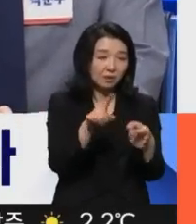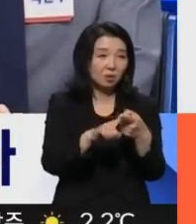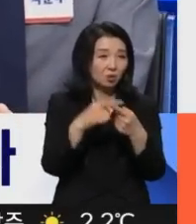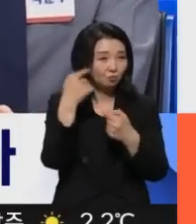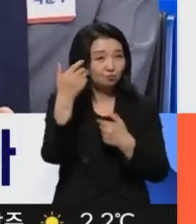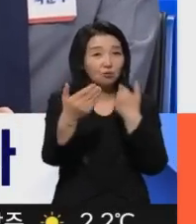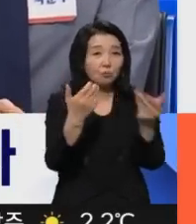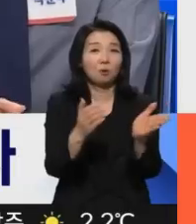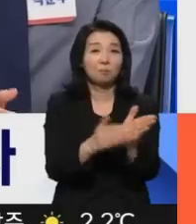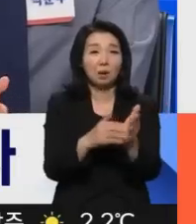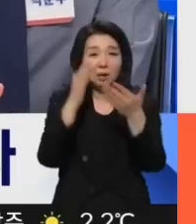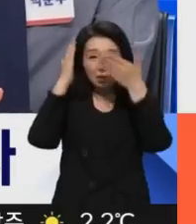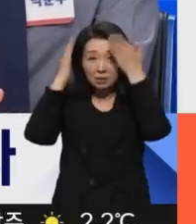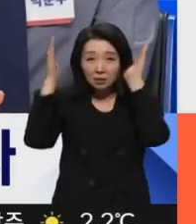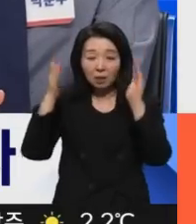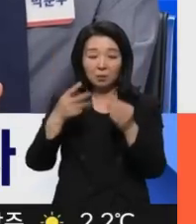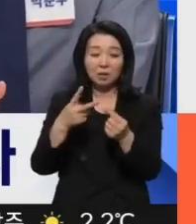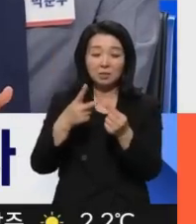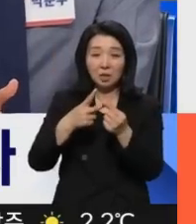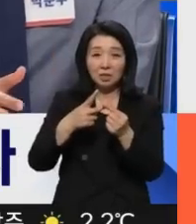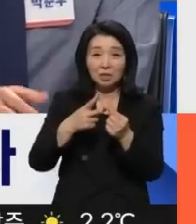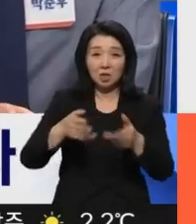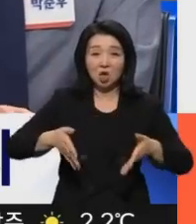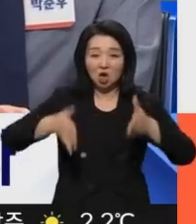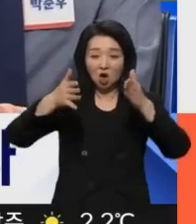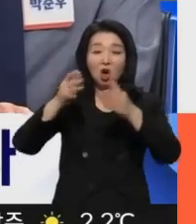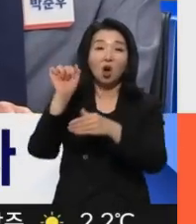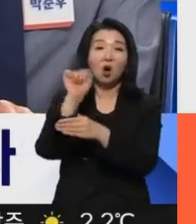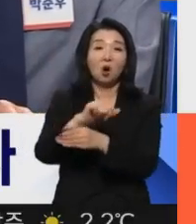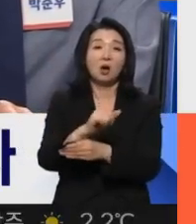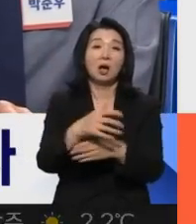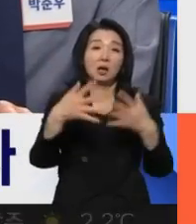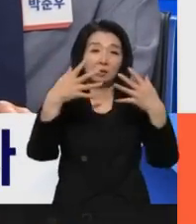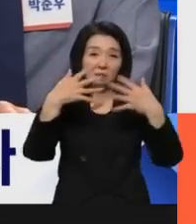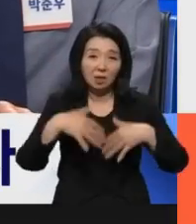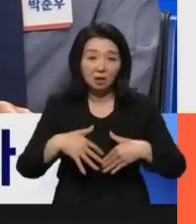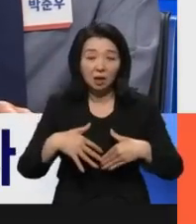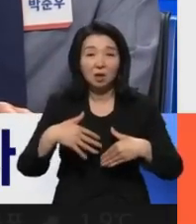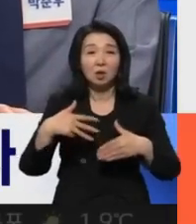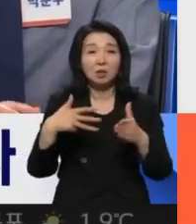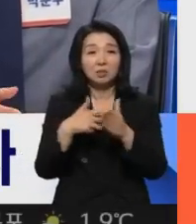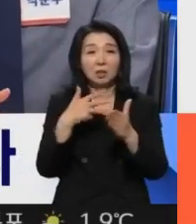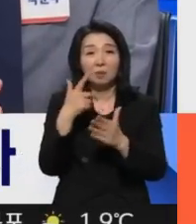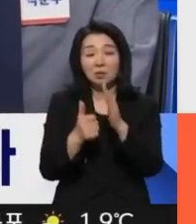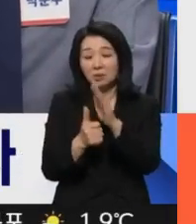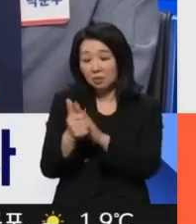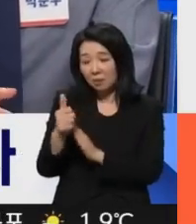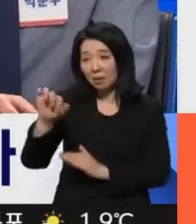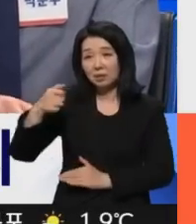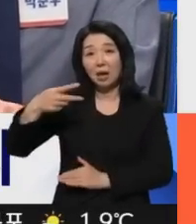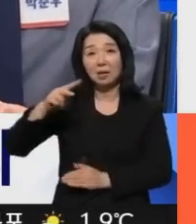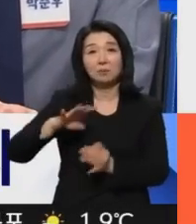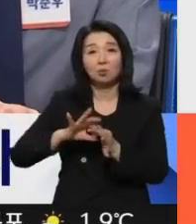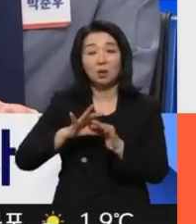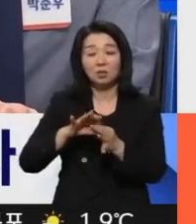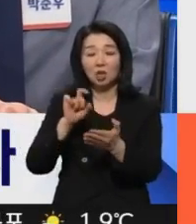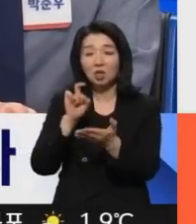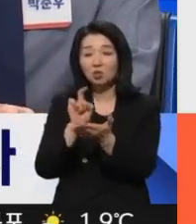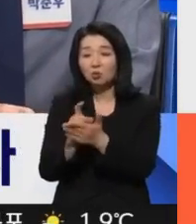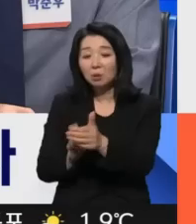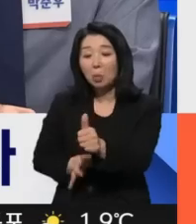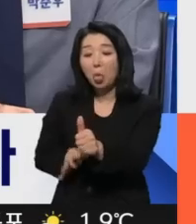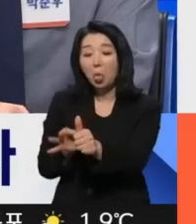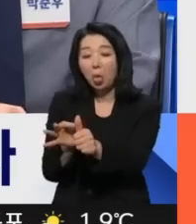하는데요. 네이버가 제2사업 건축을 허가해주는 대가로 이 사단법인 희망살림을 통해 성남 FC에 뇌물을 제공한 게